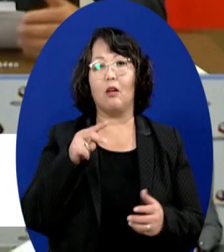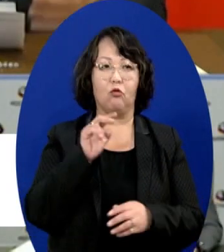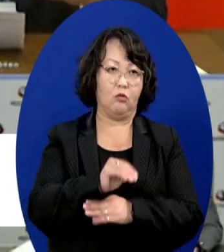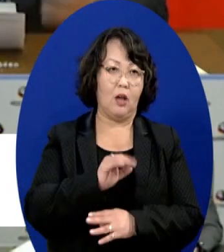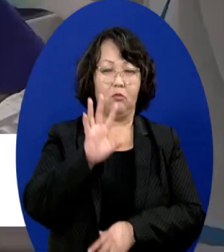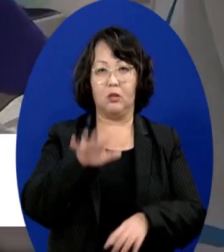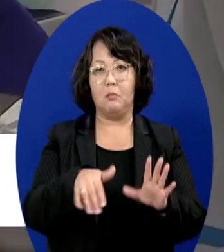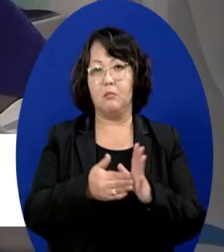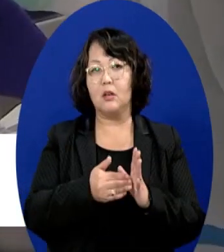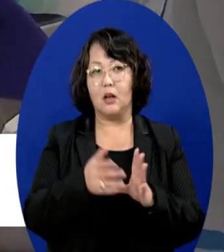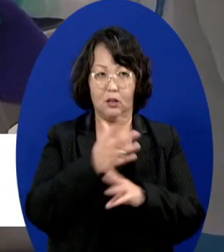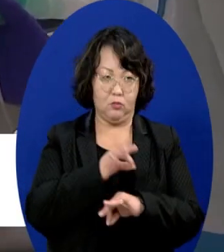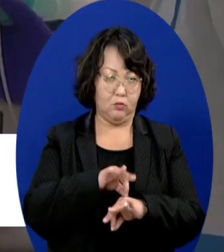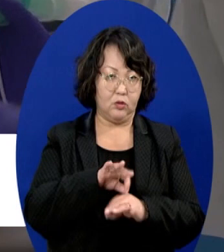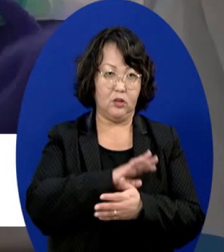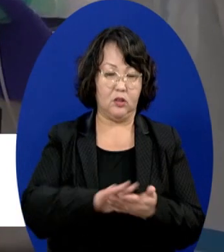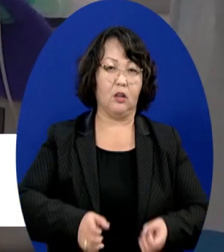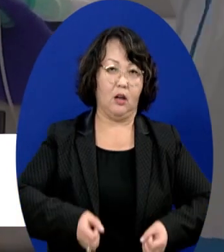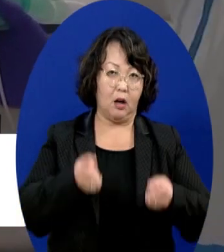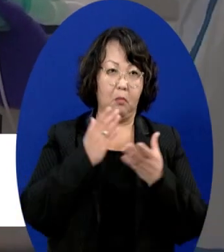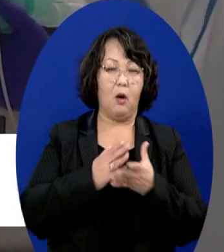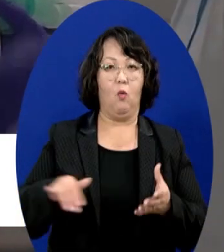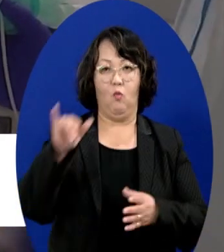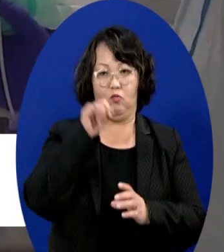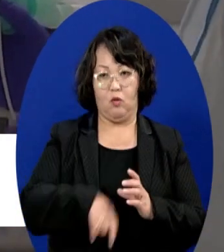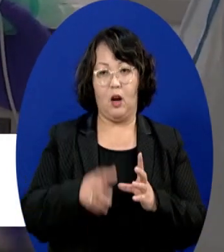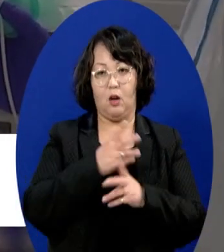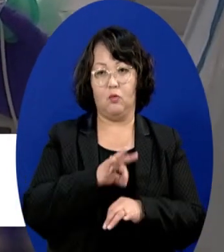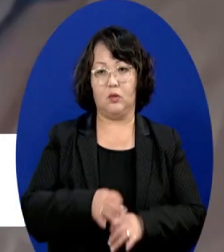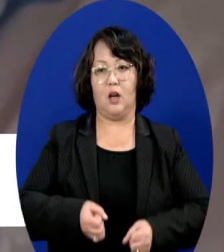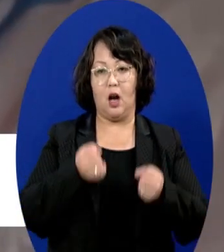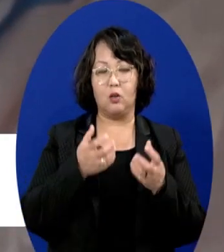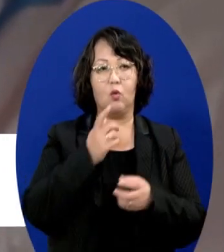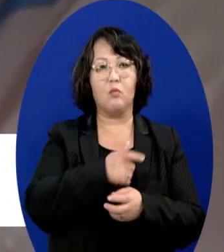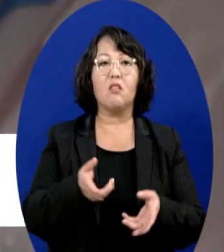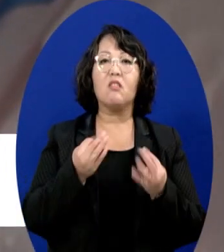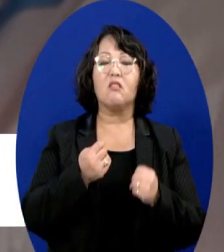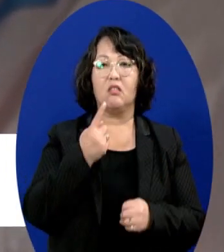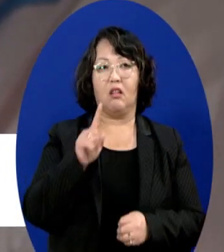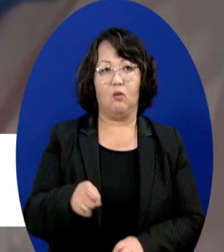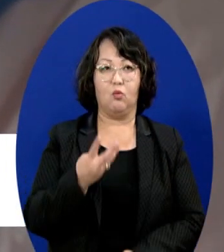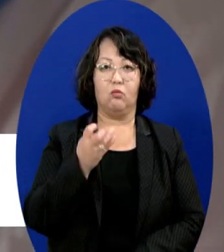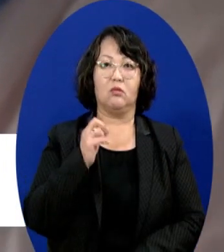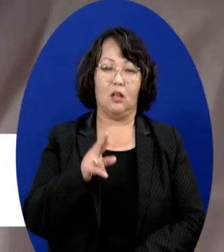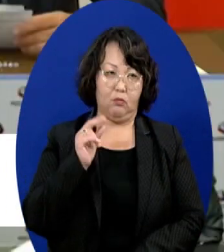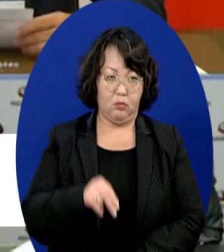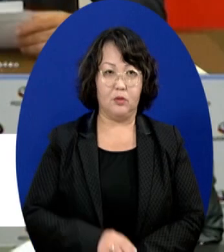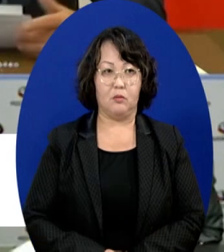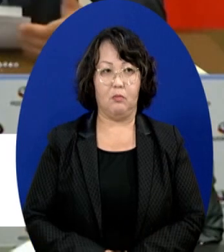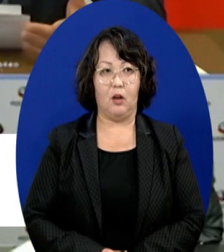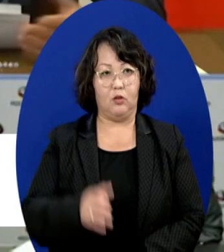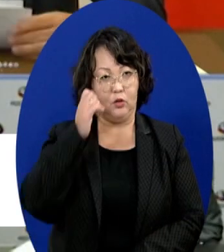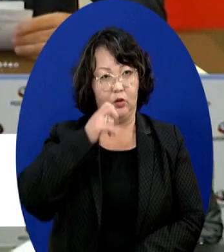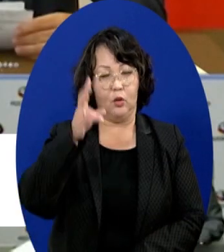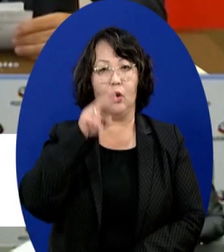15,000 гаруй халдварын тохиолдол шинээр бүртгэгдэж, тус улсад халдвар авсан нийт хүний тоо 1.4 сая хүрээд байгаамаа.